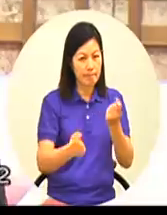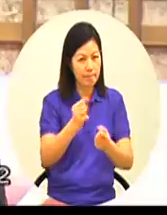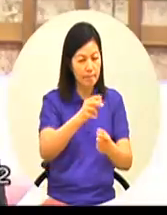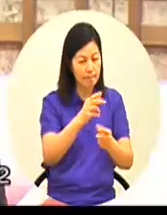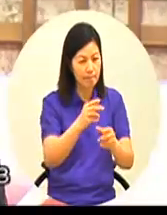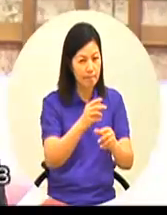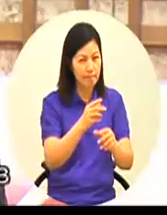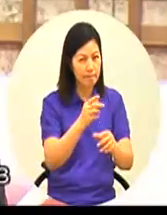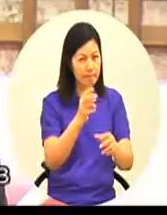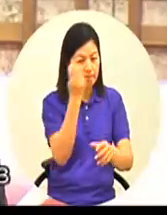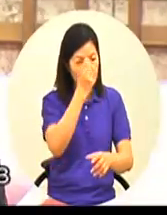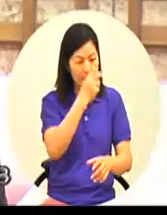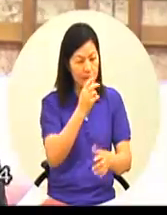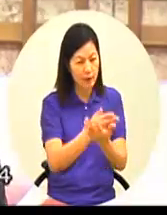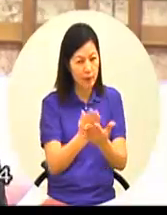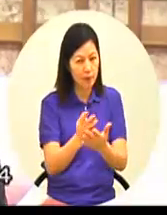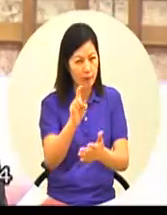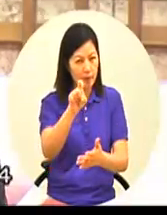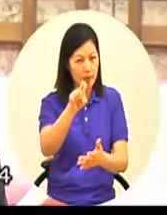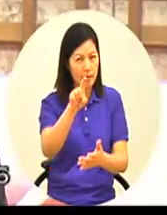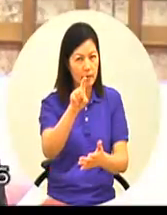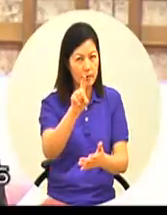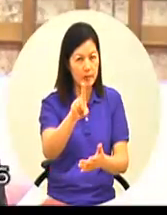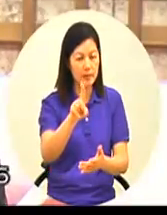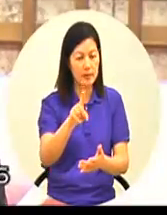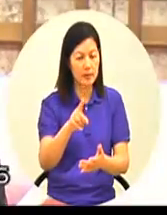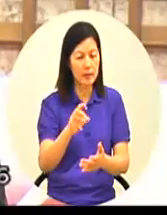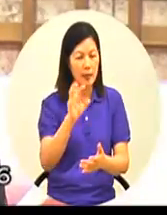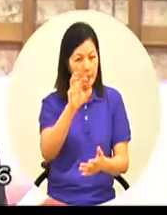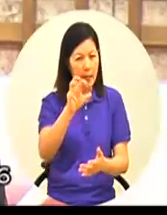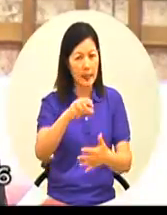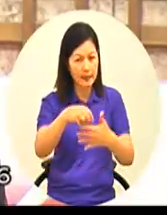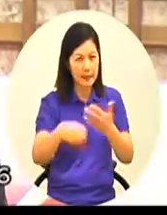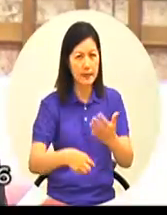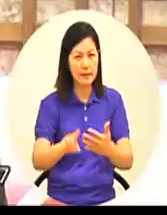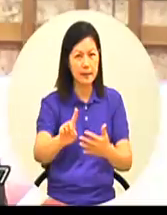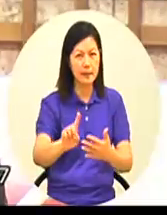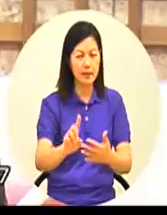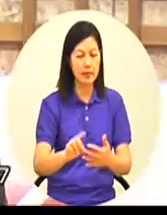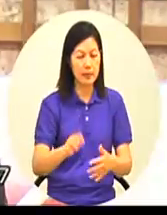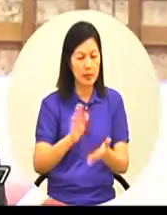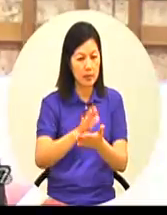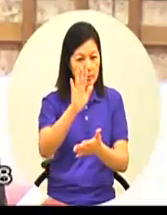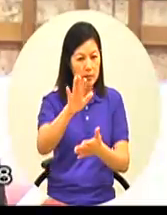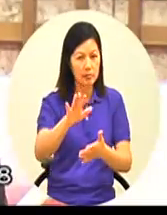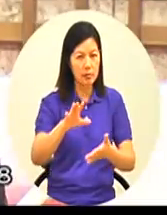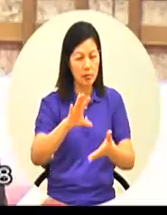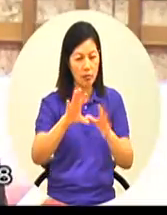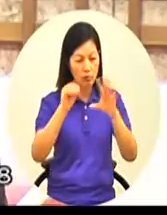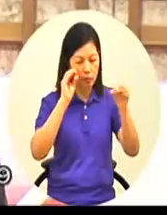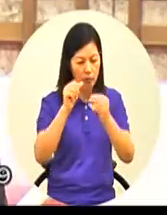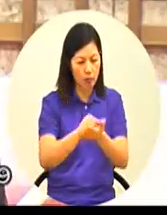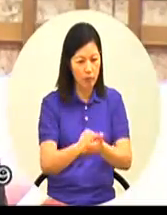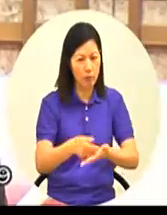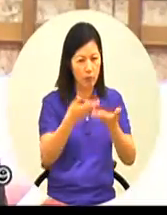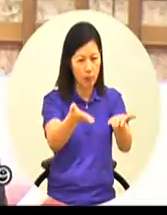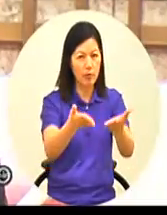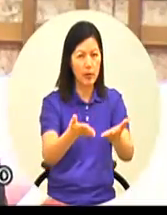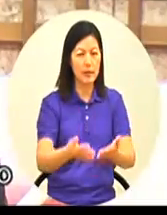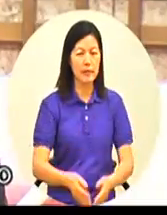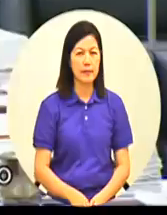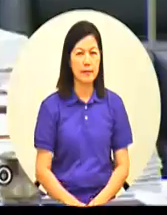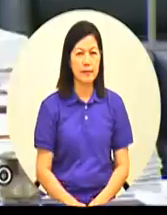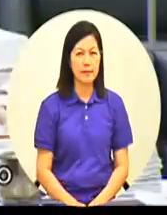项是不是？ 十一大类，大概大约八十项。那这些会后我们可以提供给议员参考。 那我问你，为什